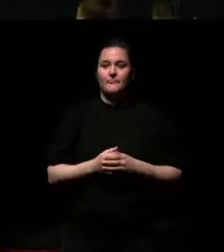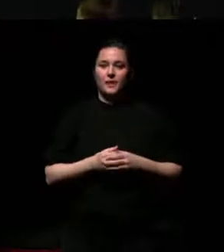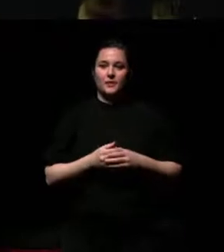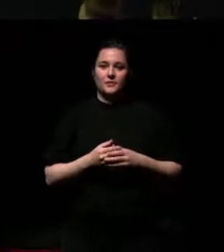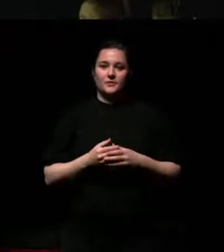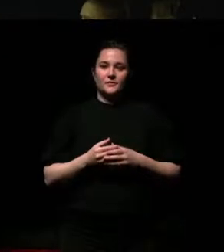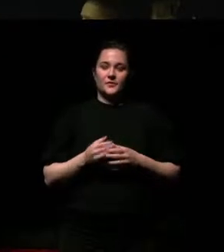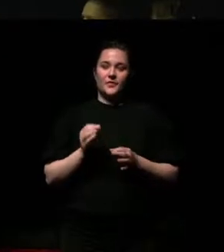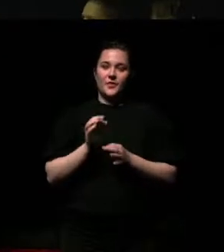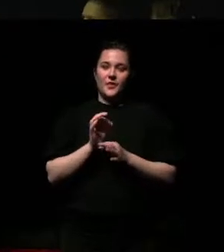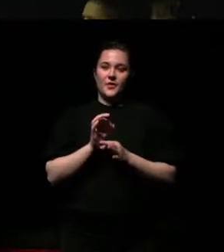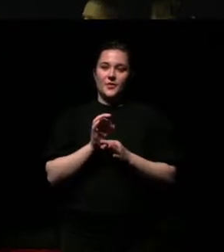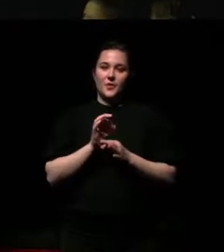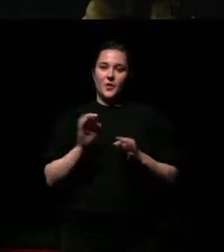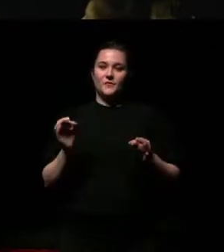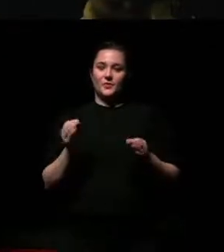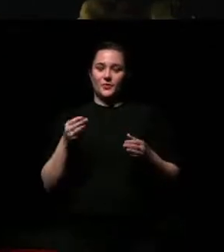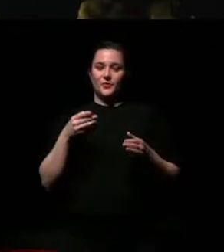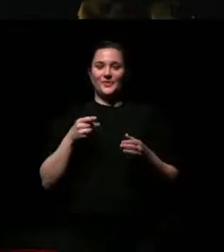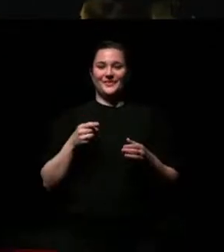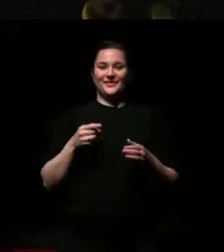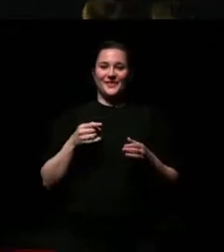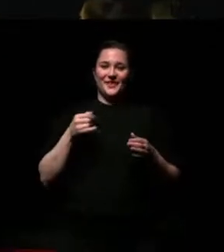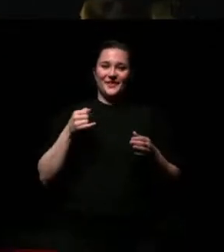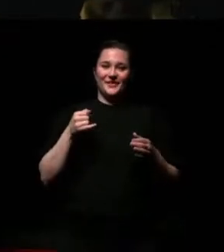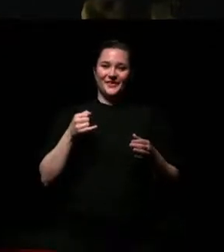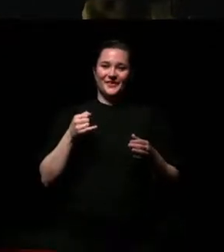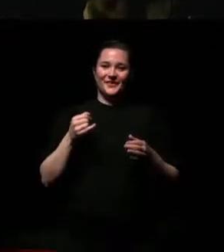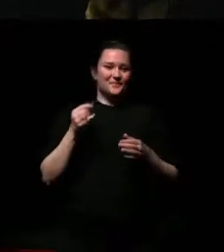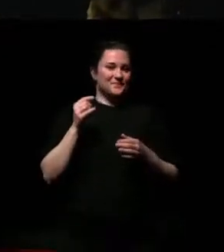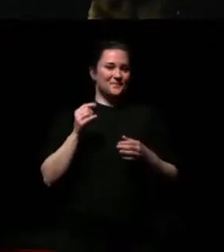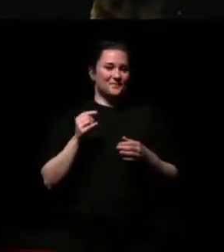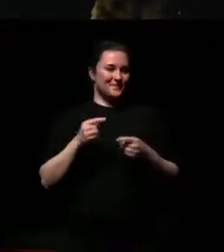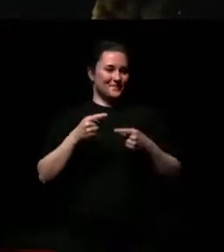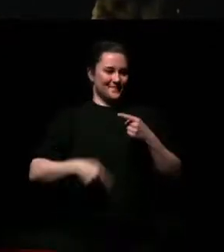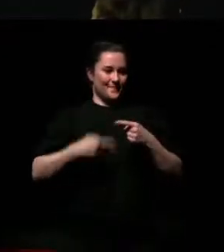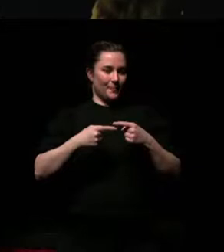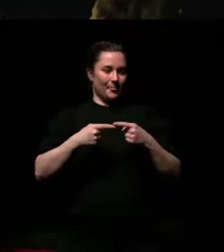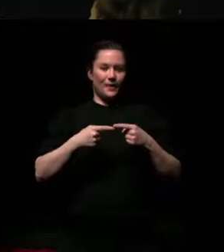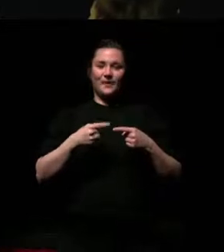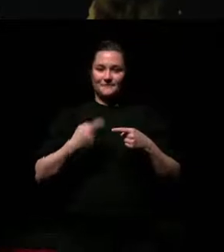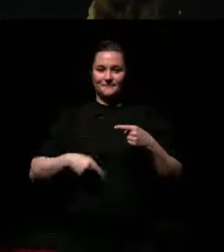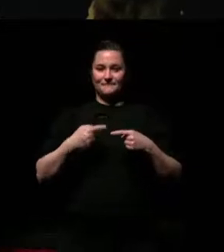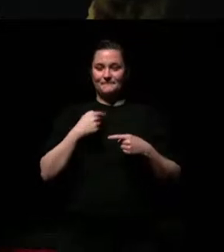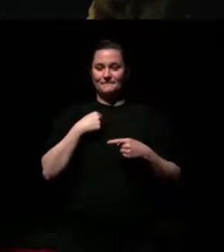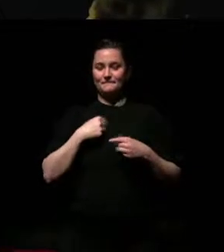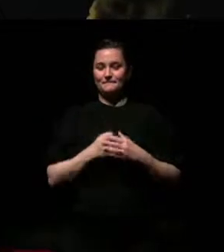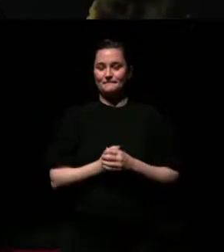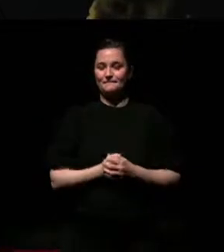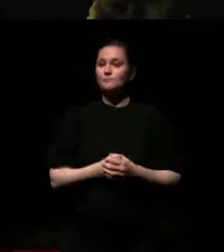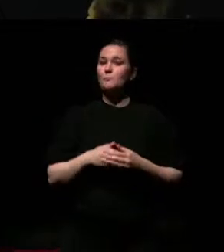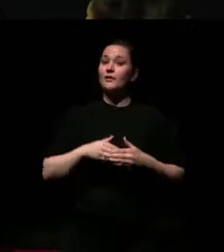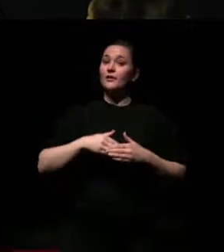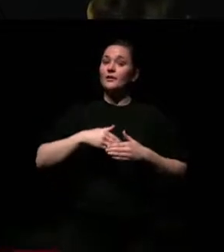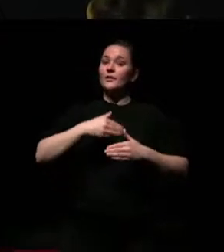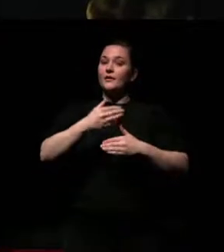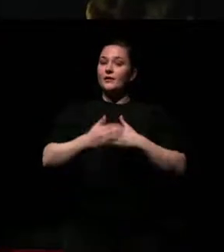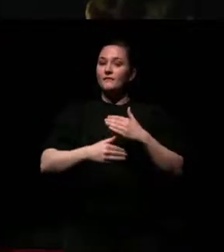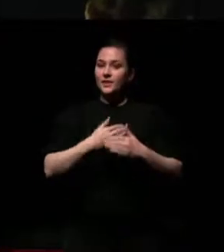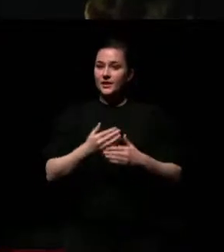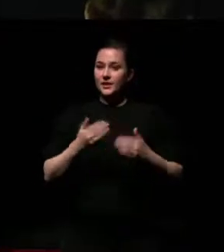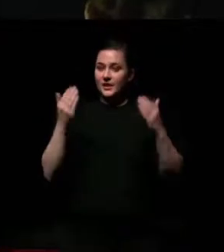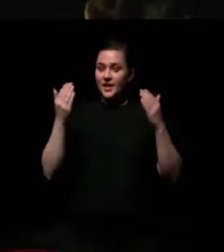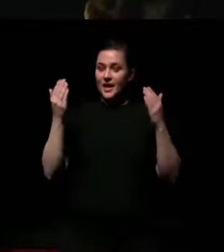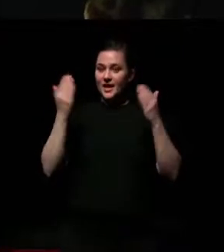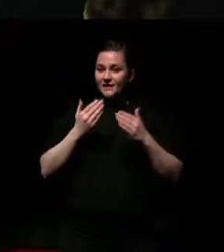hadde vært litt fløyt å gå i kassen på bumpris med den hvis det ikke hadde funket. Vi går nå videre til